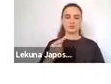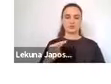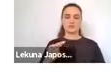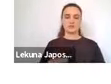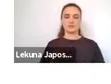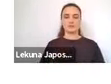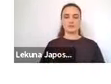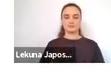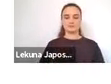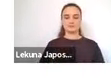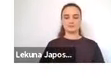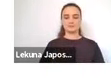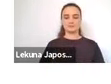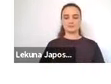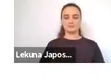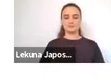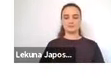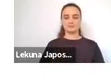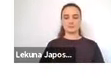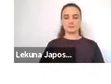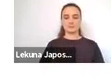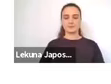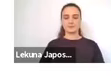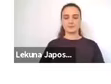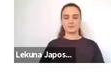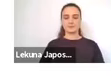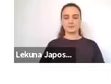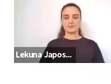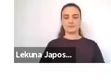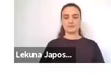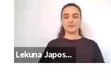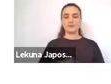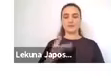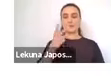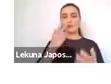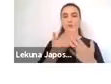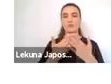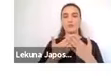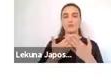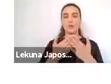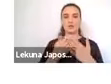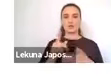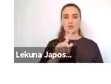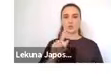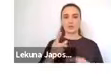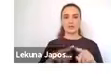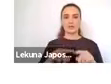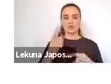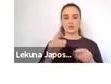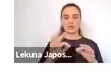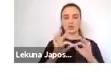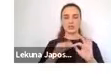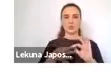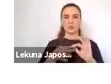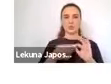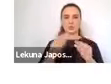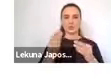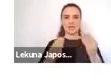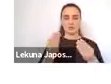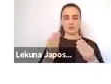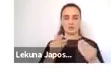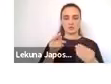შემდეგ. ანუ ეს არის უბრალოდ ერთი საილუსტრაციო მაგალითი იმისა, რომ ერთი კონკრეტული